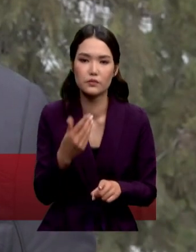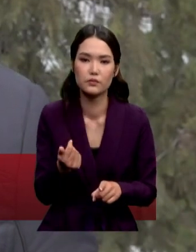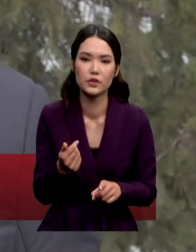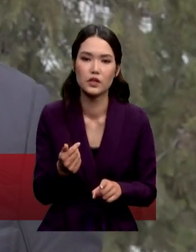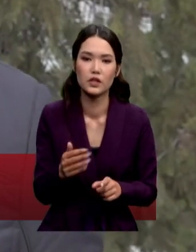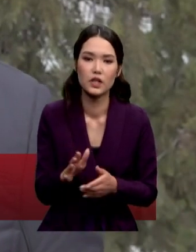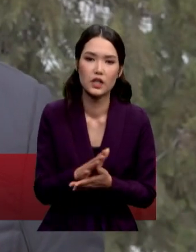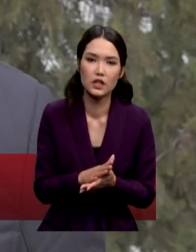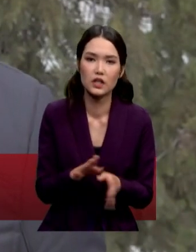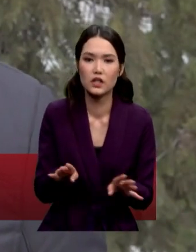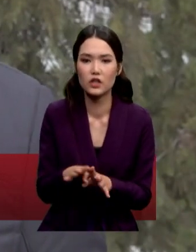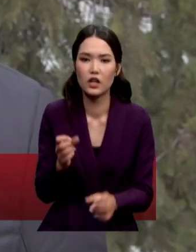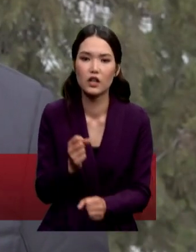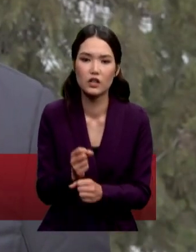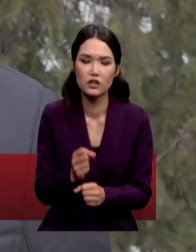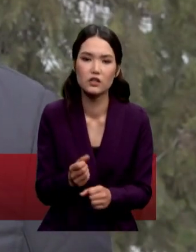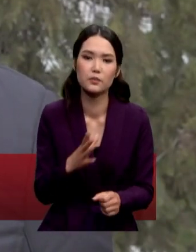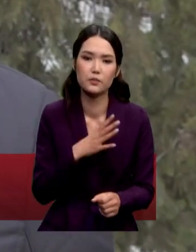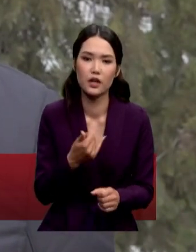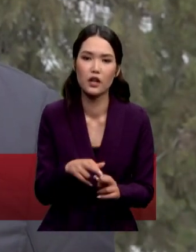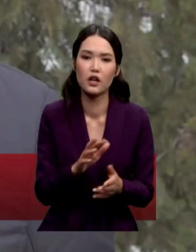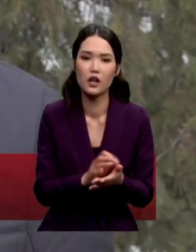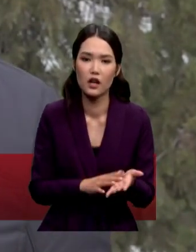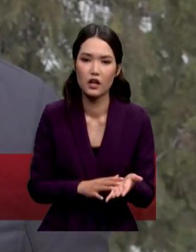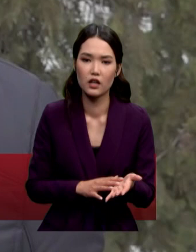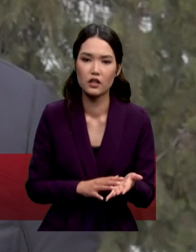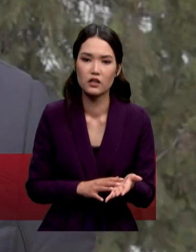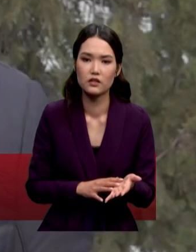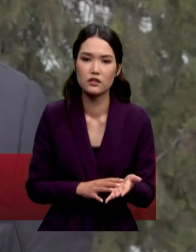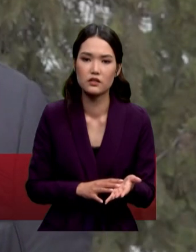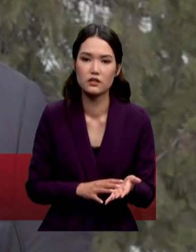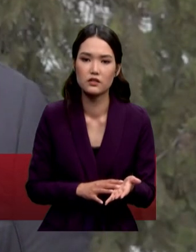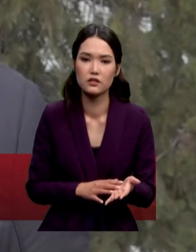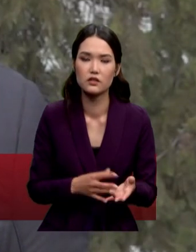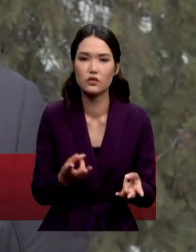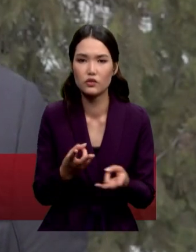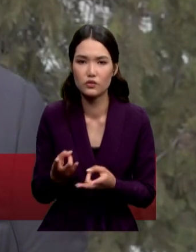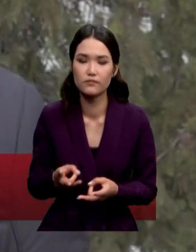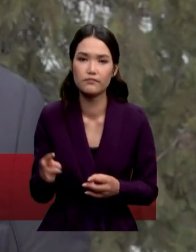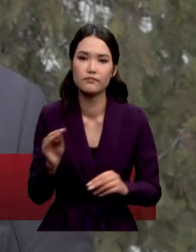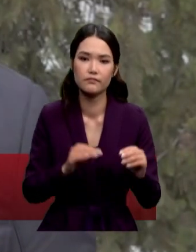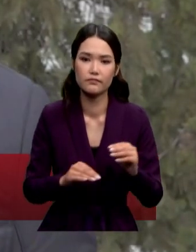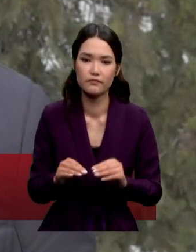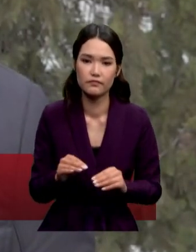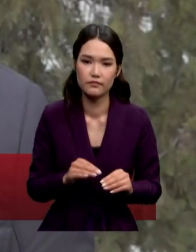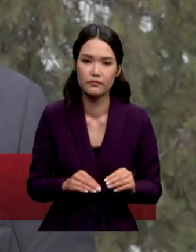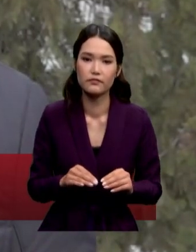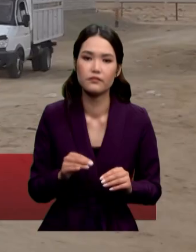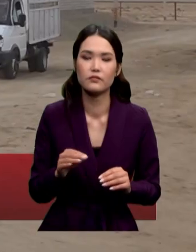өзінің мощностьындай жасап тұр, оны ары қарай уже не жоқ жұмыс жасауына